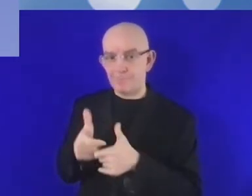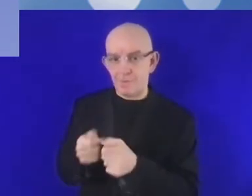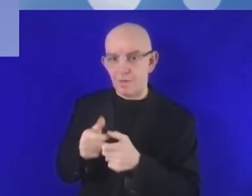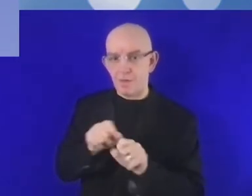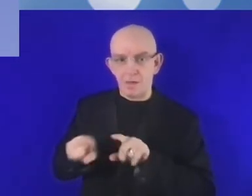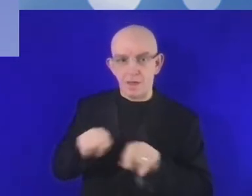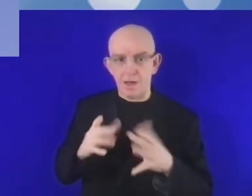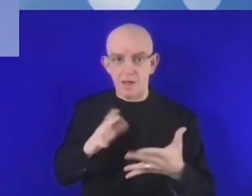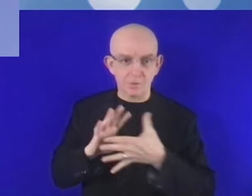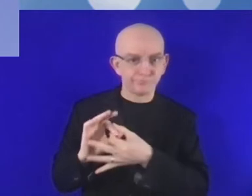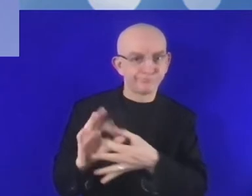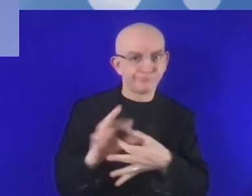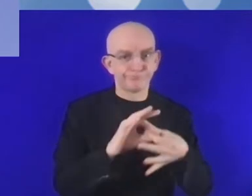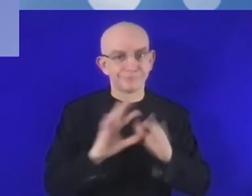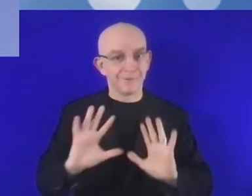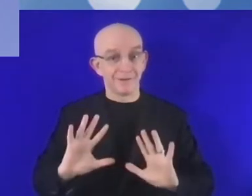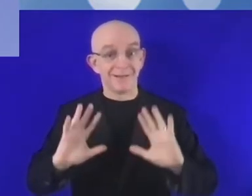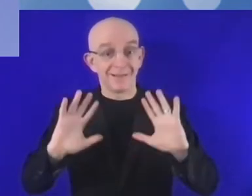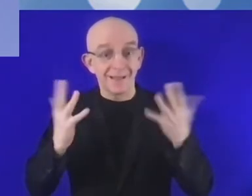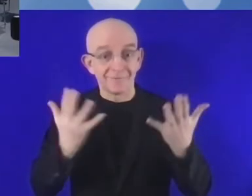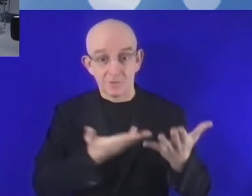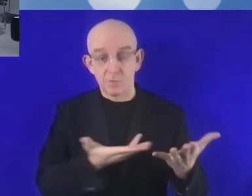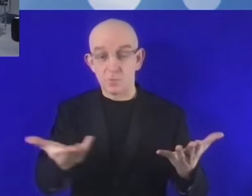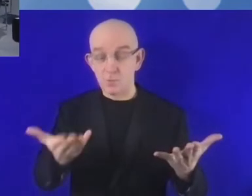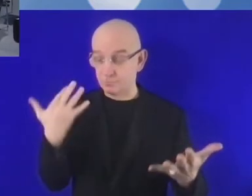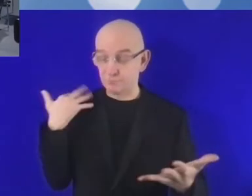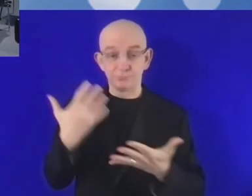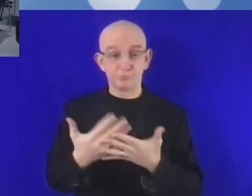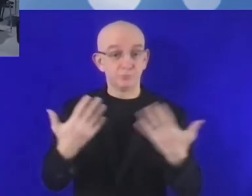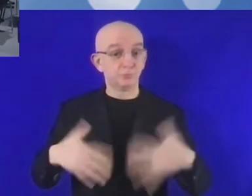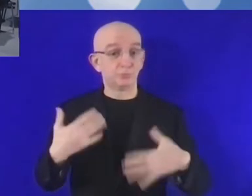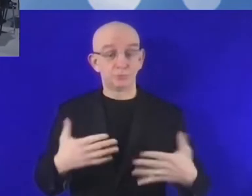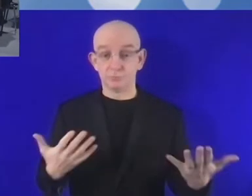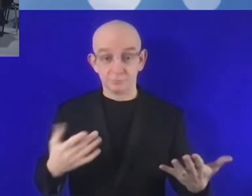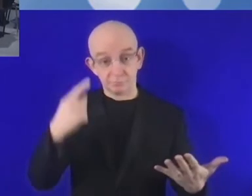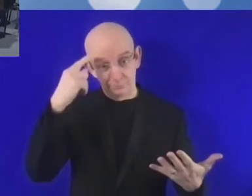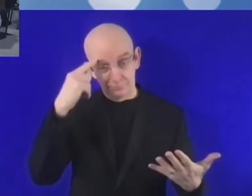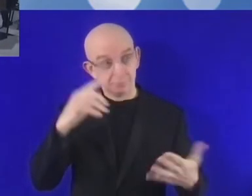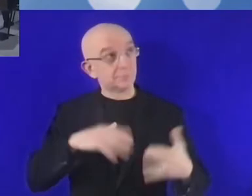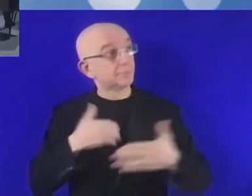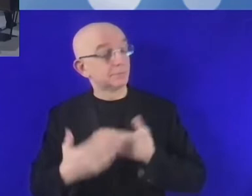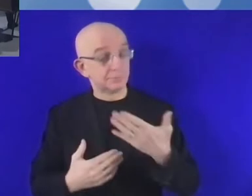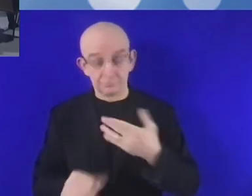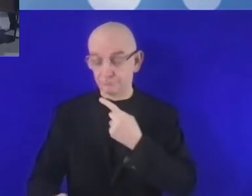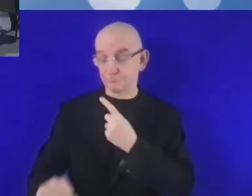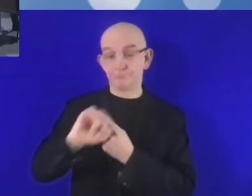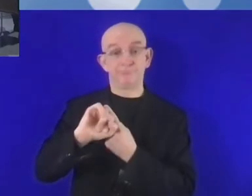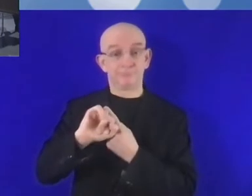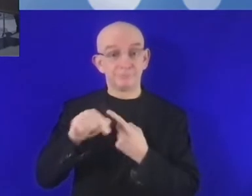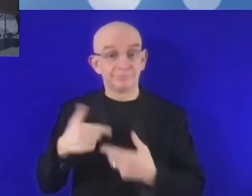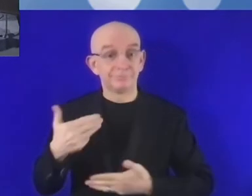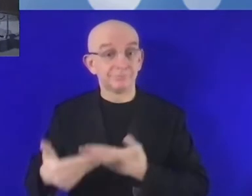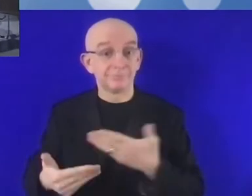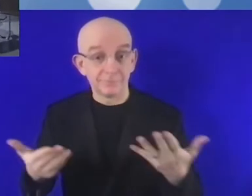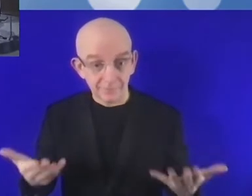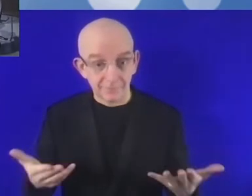الوقت الذي يسود العالم جائحة. نستطيع عن طريق الإنترنت أن